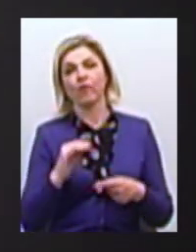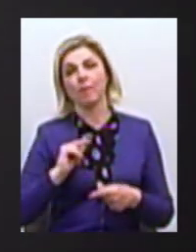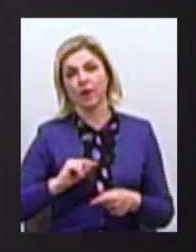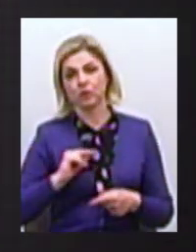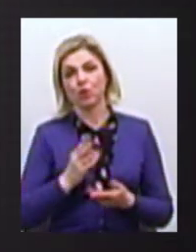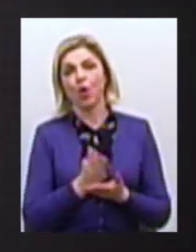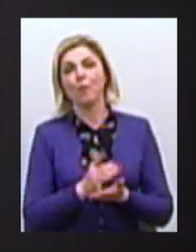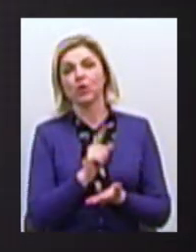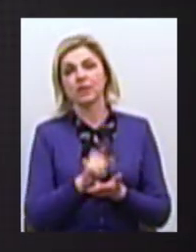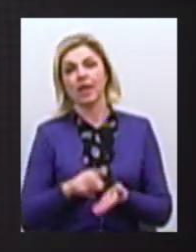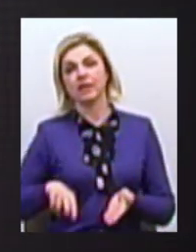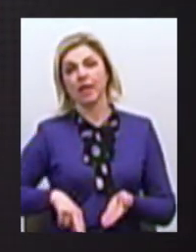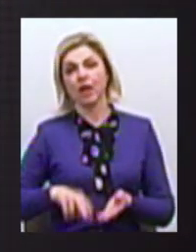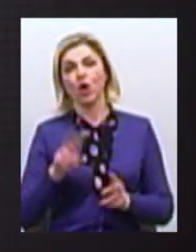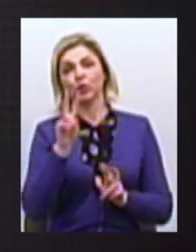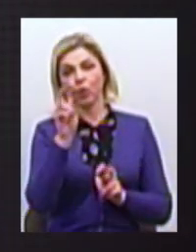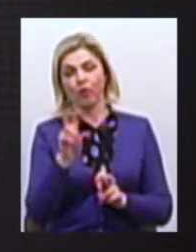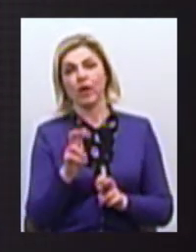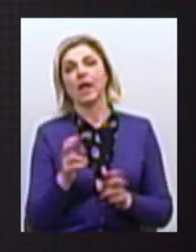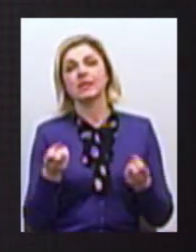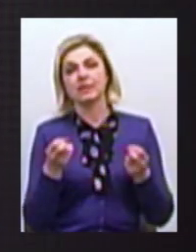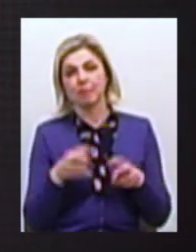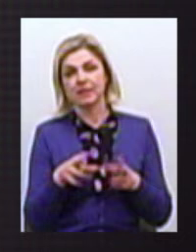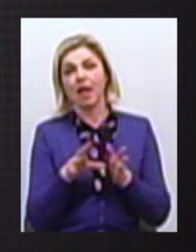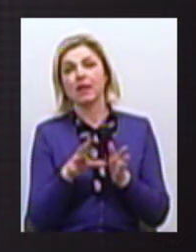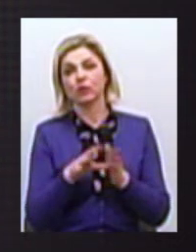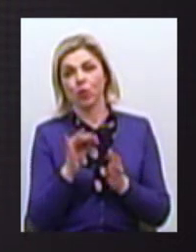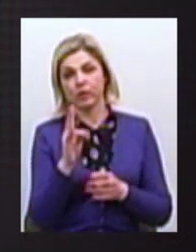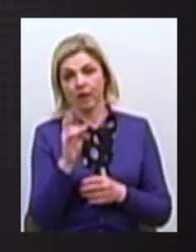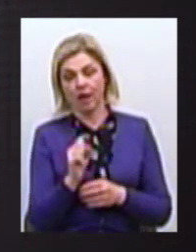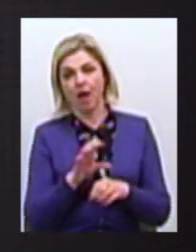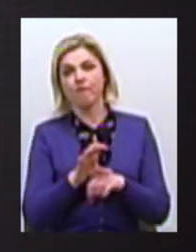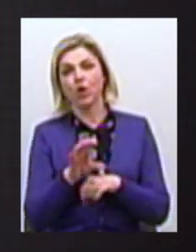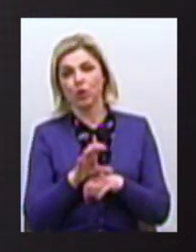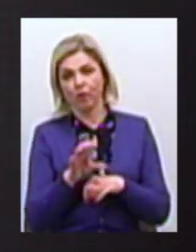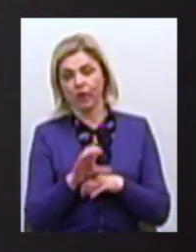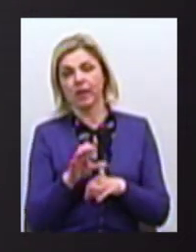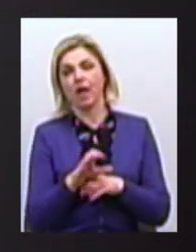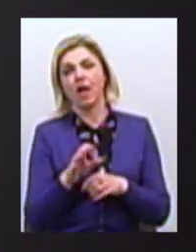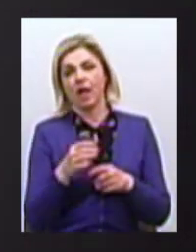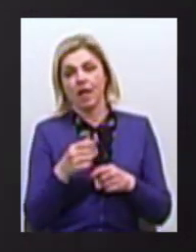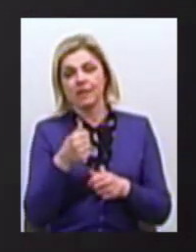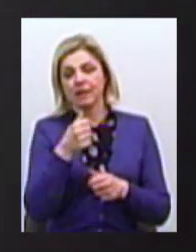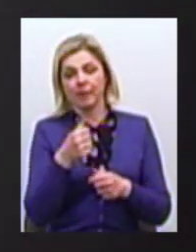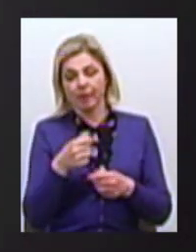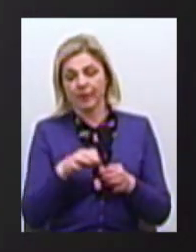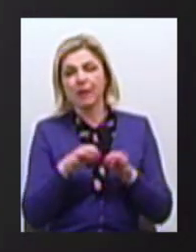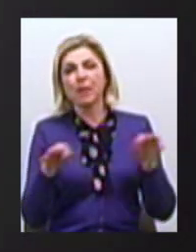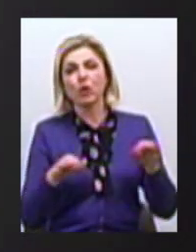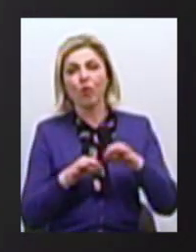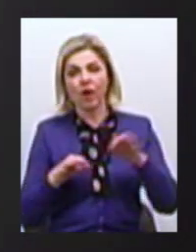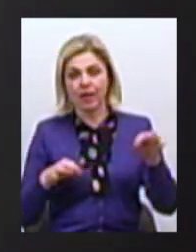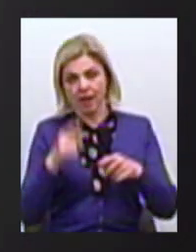на посаді директора ТОВ «НВФ «Спеціальна електроніка». Виробництво засобів вимірювальної техніки, технічне